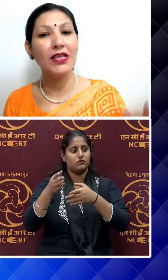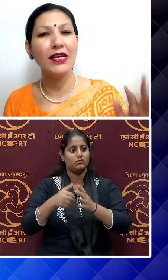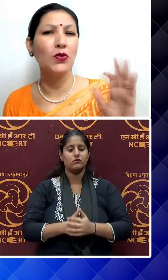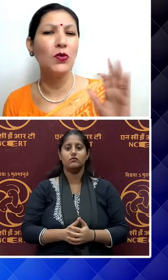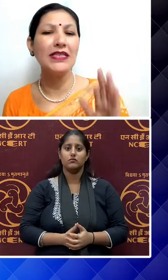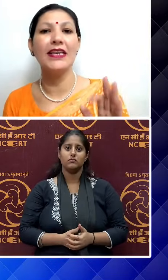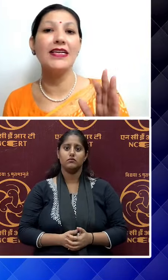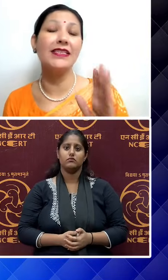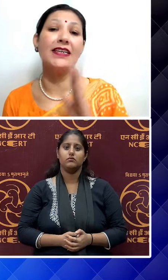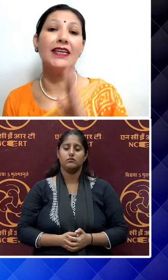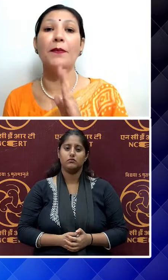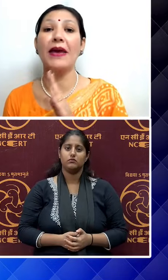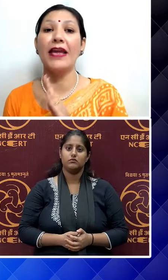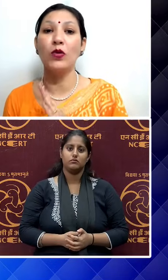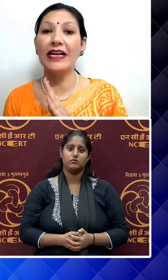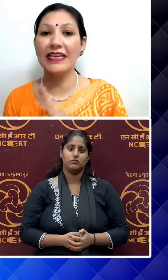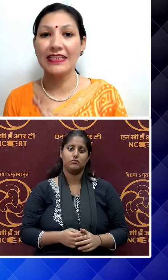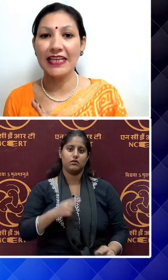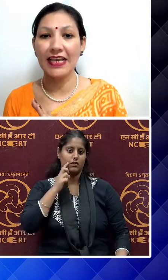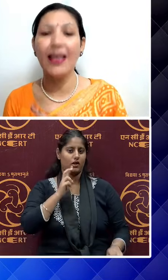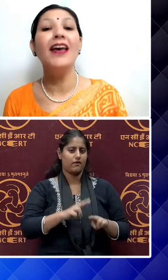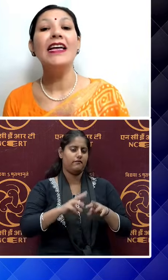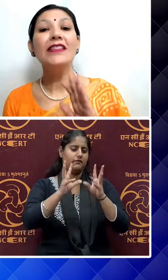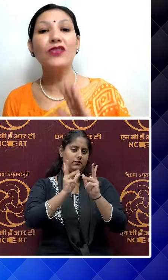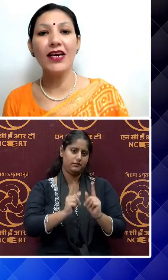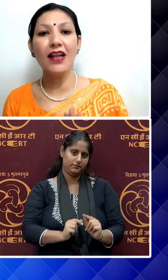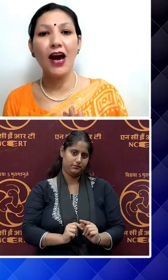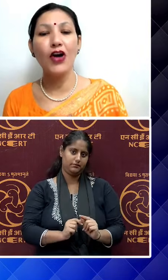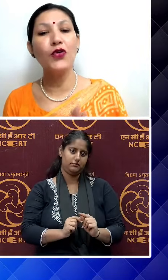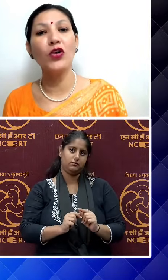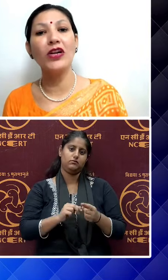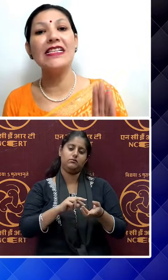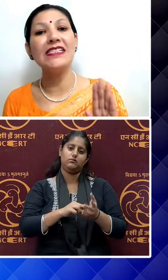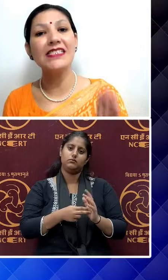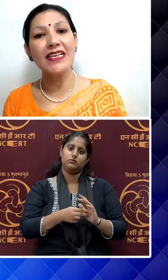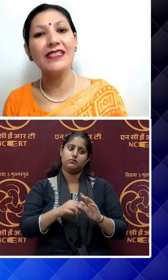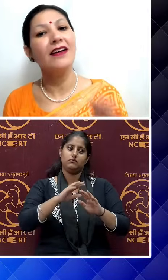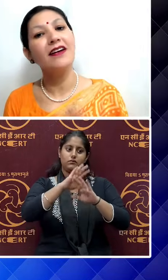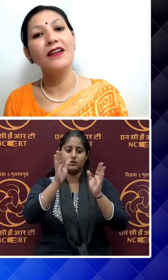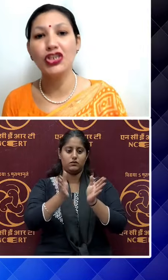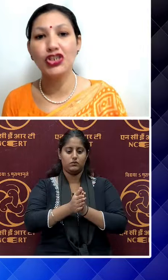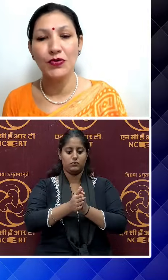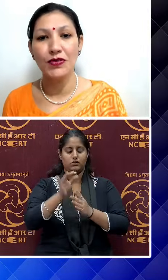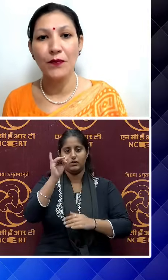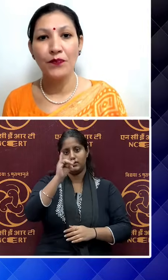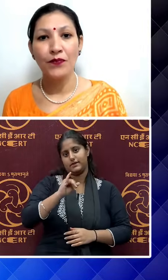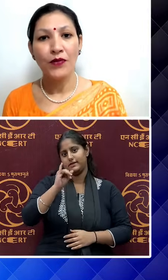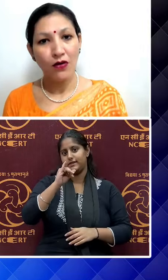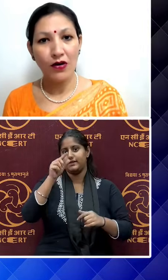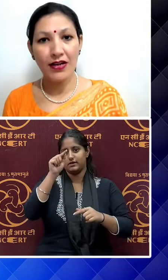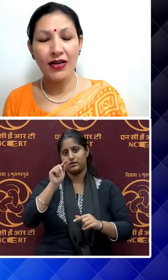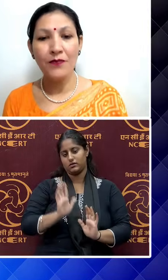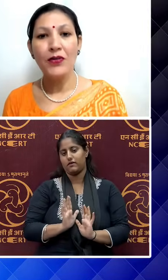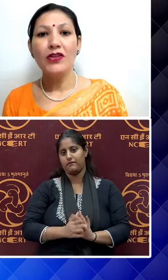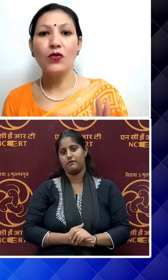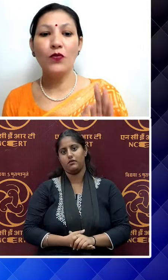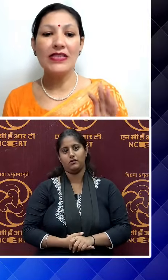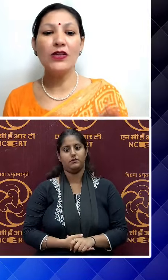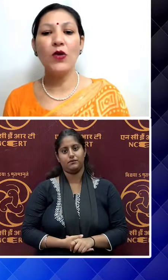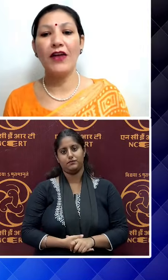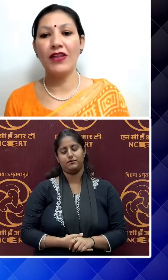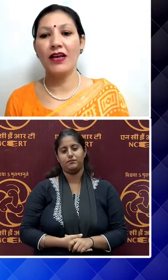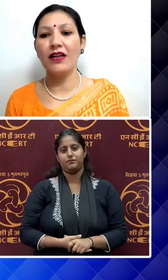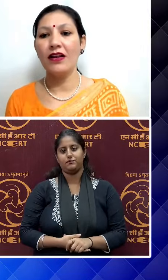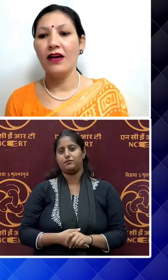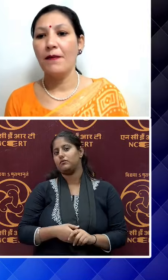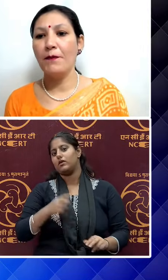can be there. So इस तरह से अगर आप calculate करते हैं, there are total 6 ratios. Alright, so once